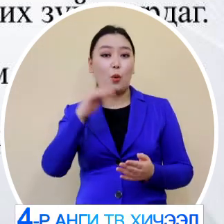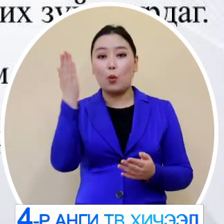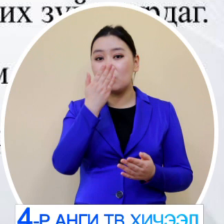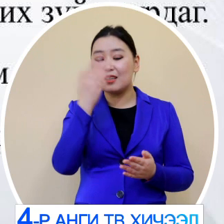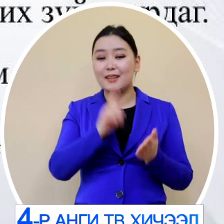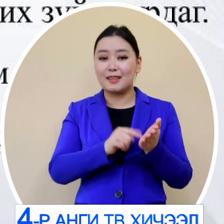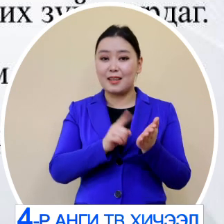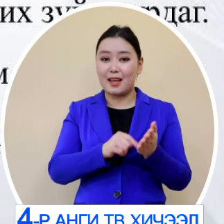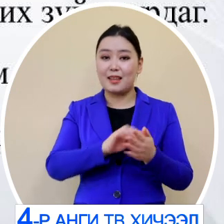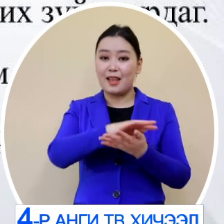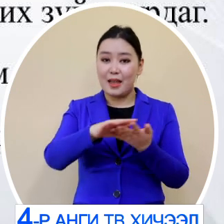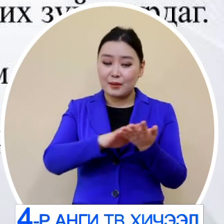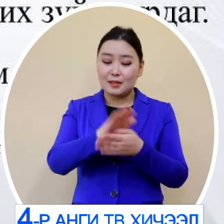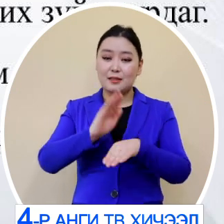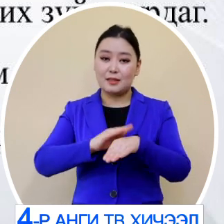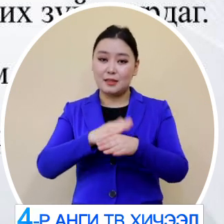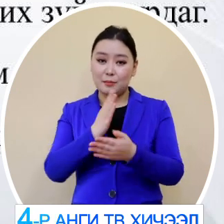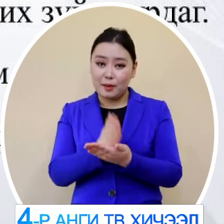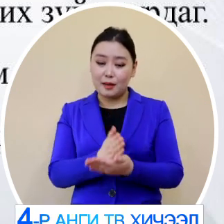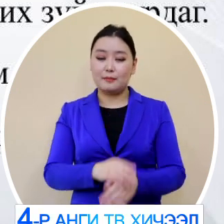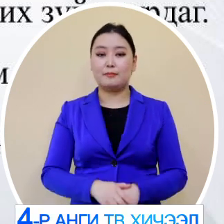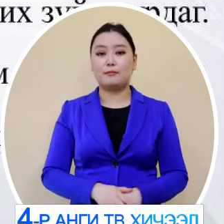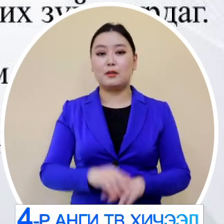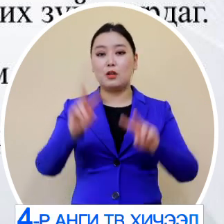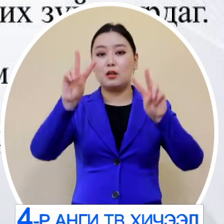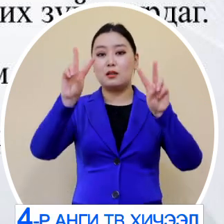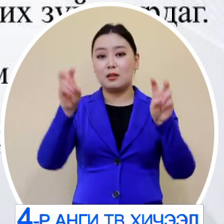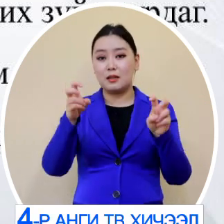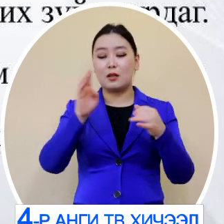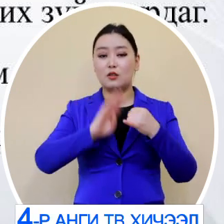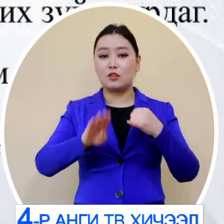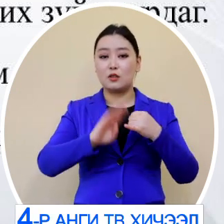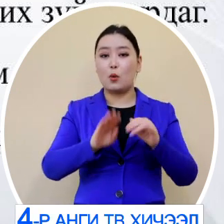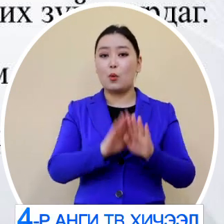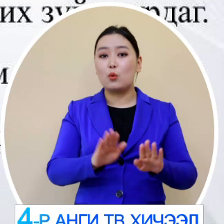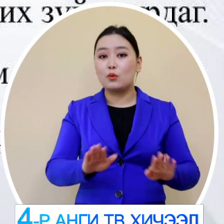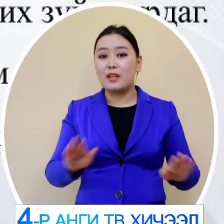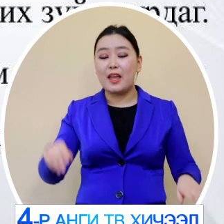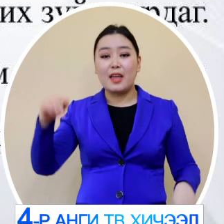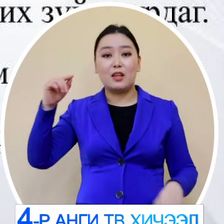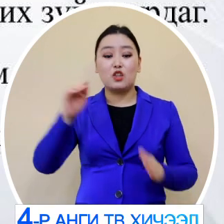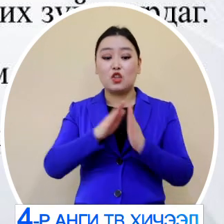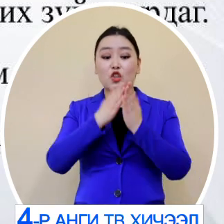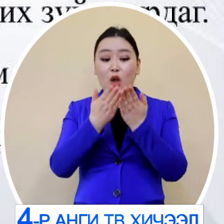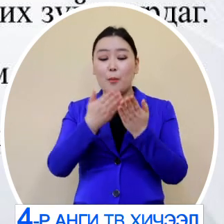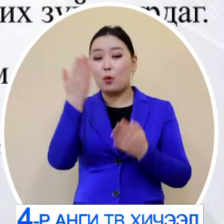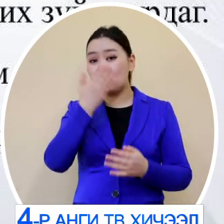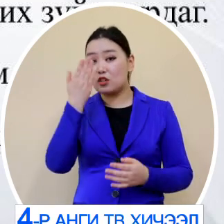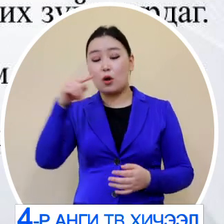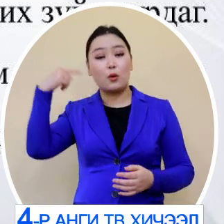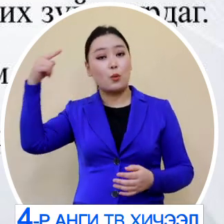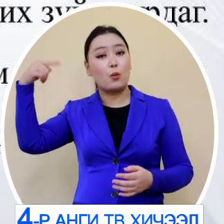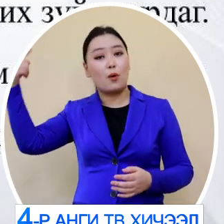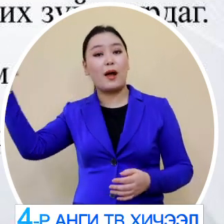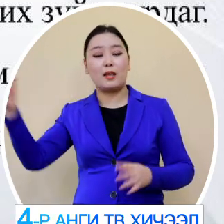байх хэрэгтэй гэж найруулан засжээ. За мөн ихийнхаа төгсгөл хэсэг дээр хүүхдүүдээ ном унших нь оюун ухааныг